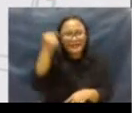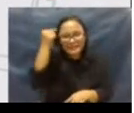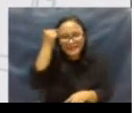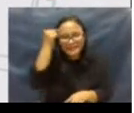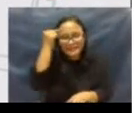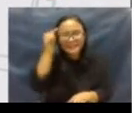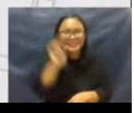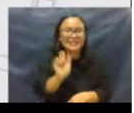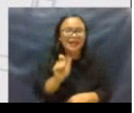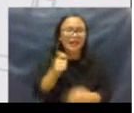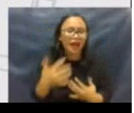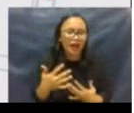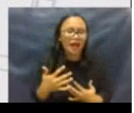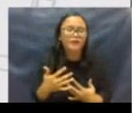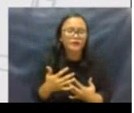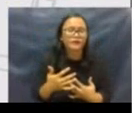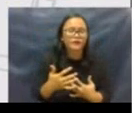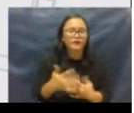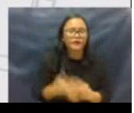contoh